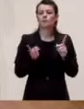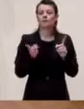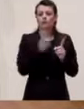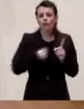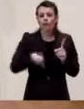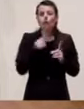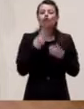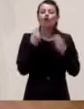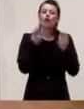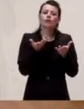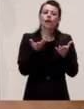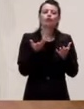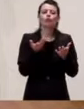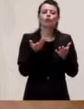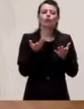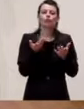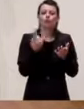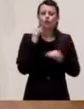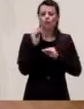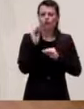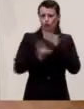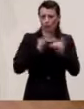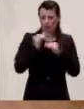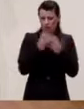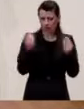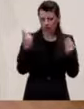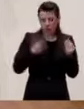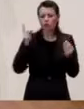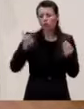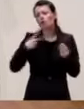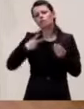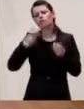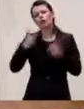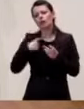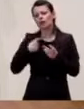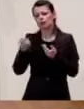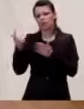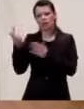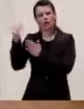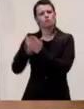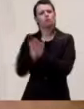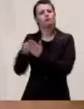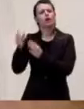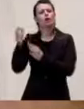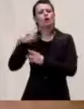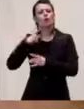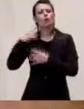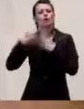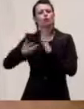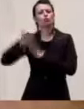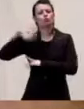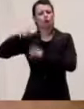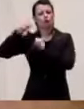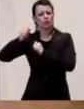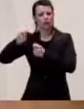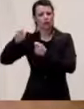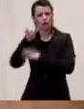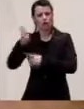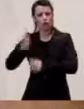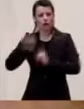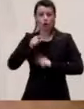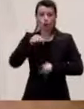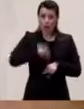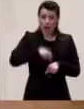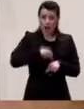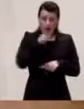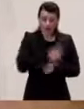questi dati sull'RSA, ora sono arrivati dall'Istituto Superiore di Sanità. In Lombardia 1822 decessi, di